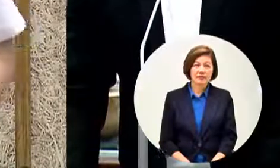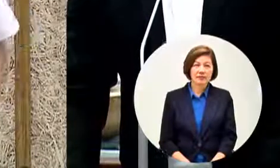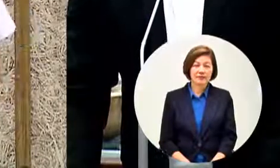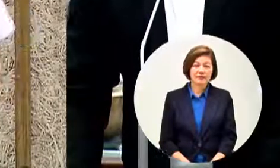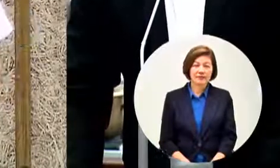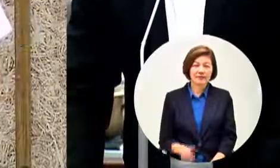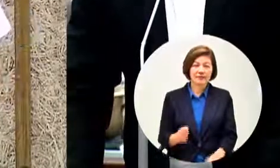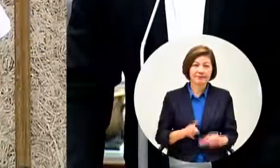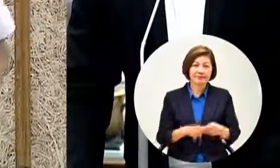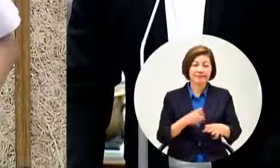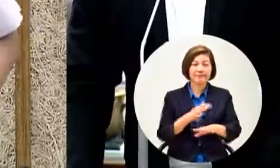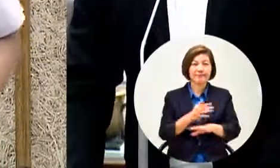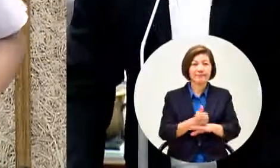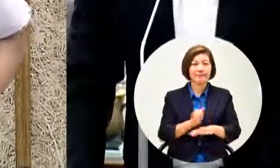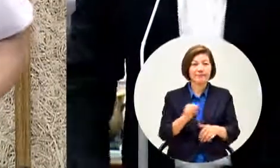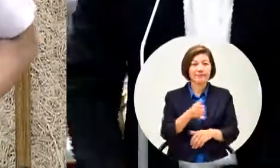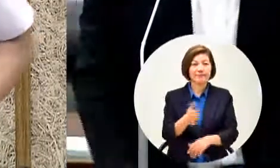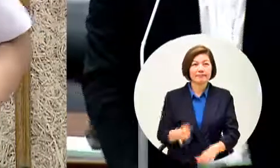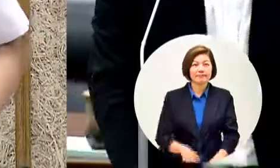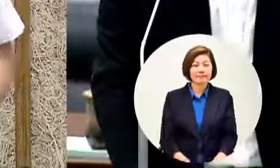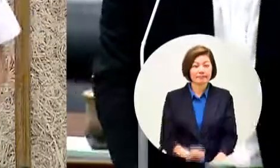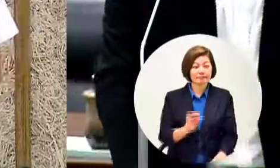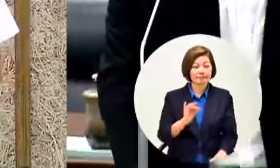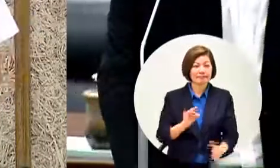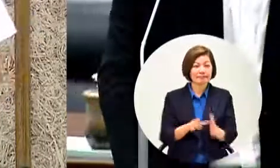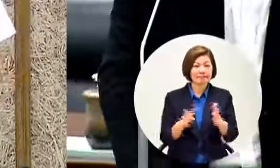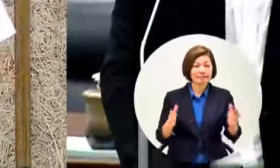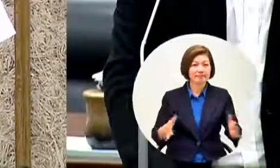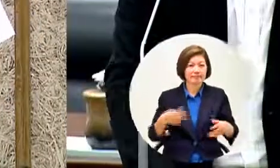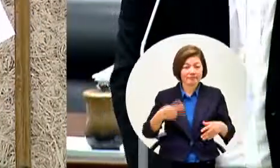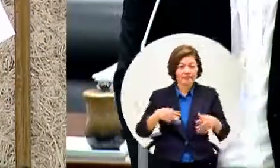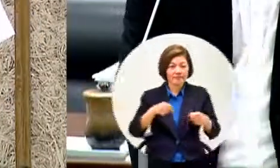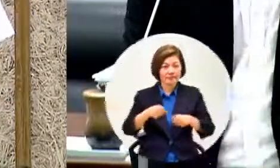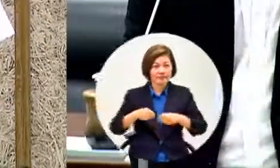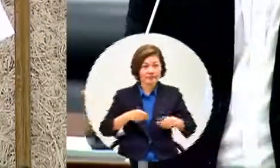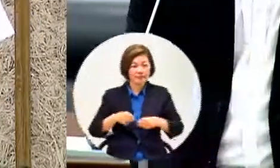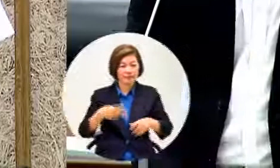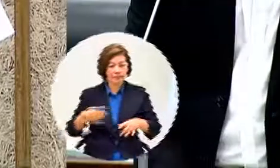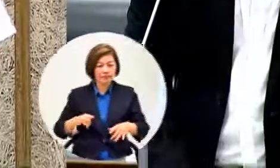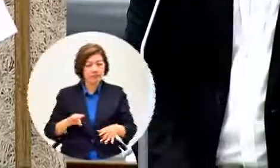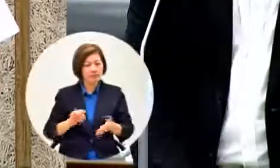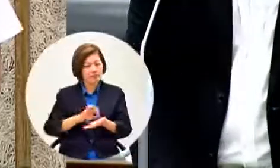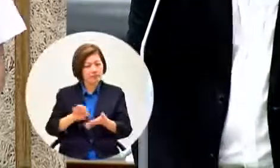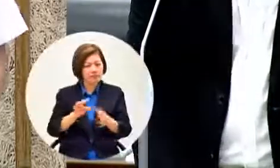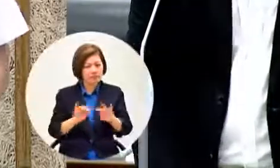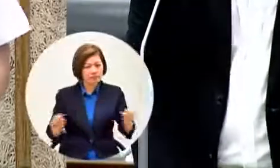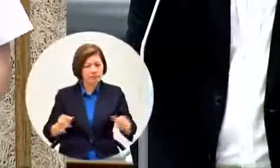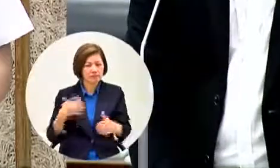席，谢议员哈。一百级的重划的，那么目前用地的部分是由地